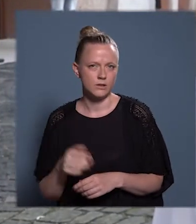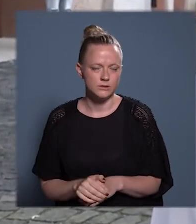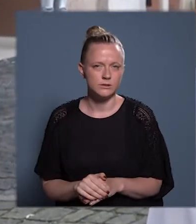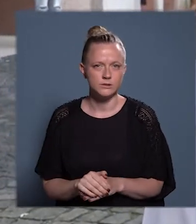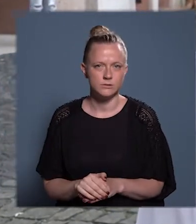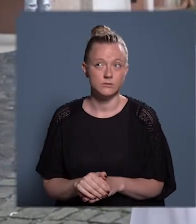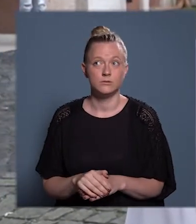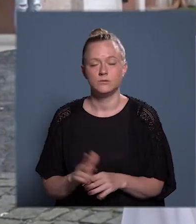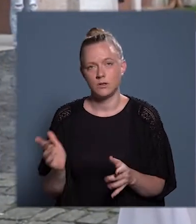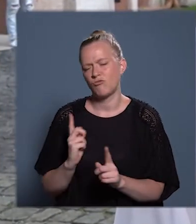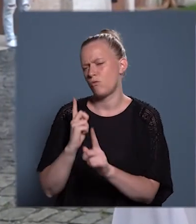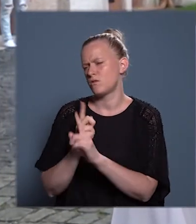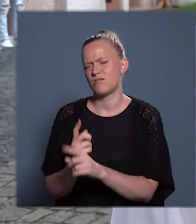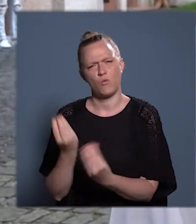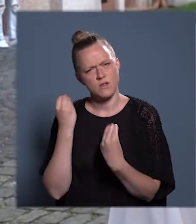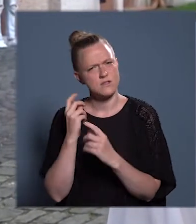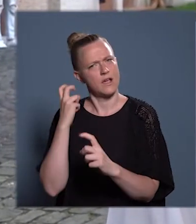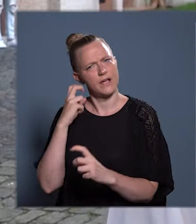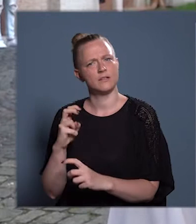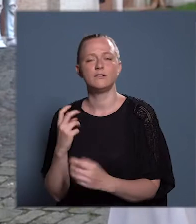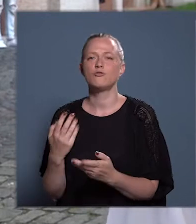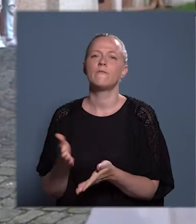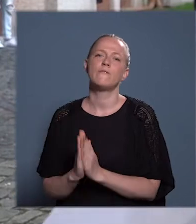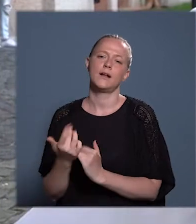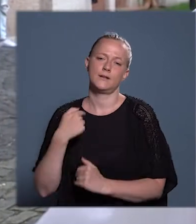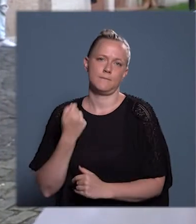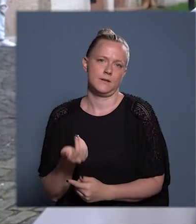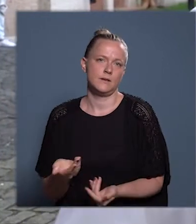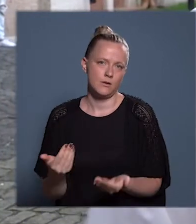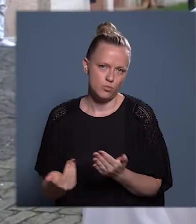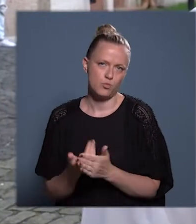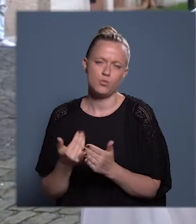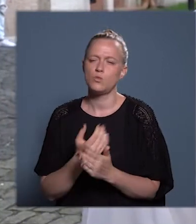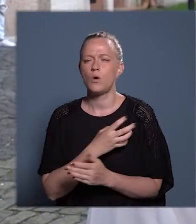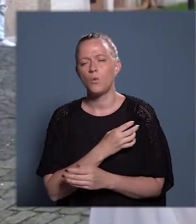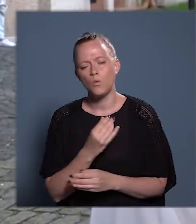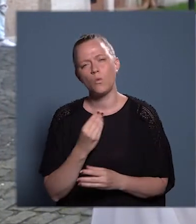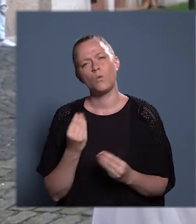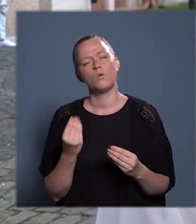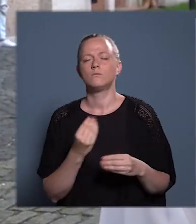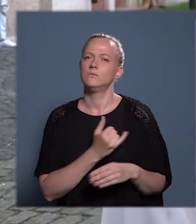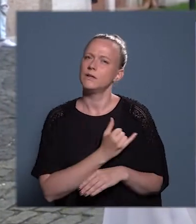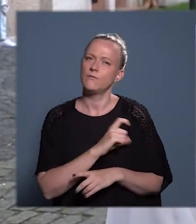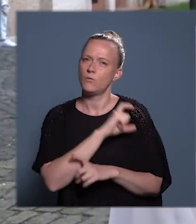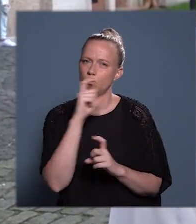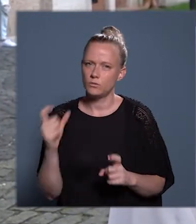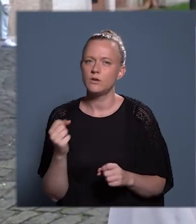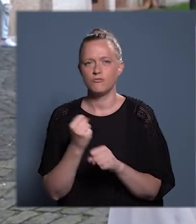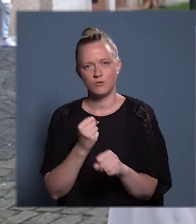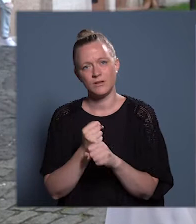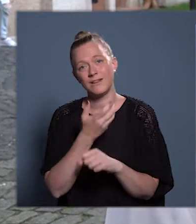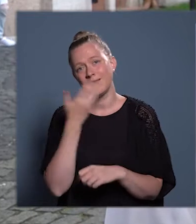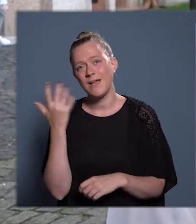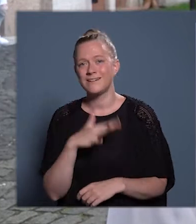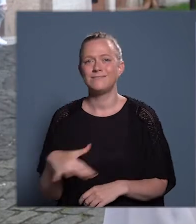nagy hozzáállással, hozzáértéssel felkértek bennünket ismét. Hosszú évek óta csináljuk ezt a nyári térzenei fesztiválokat,